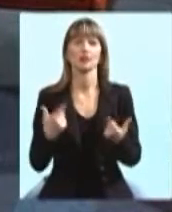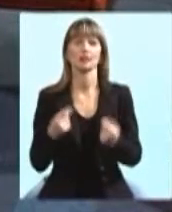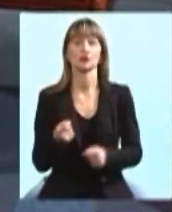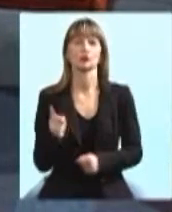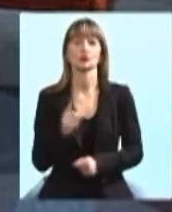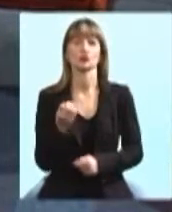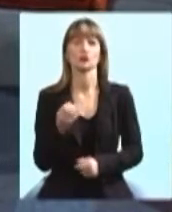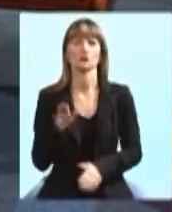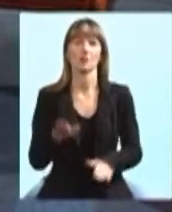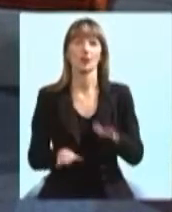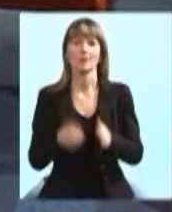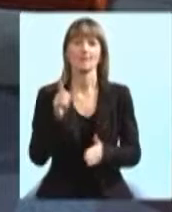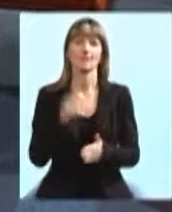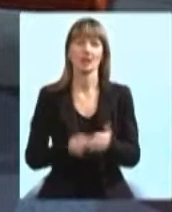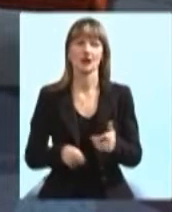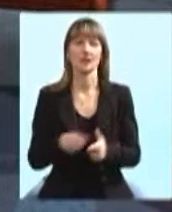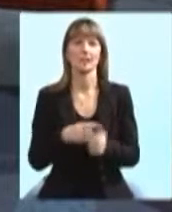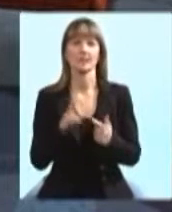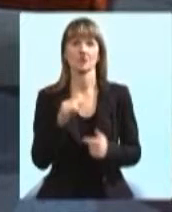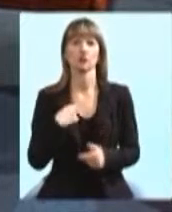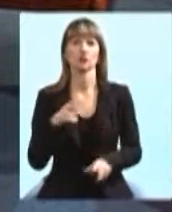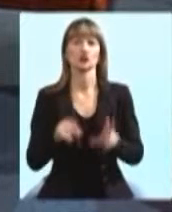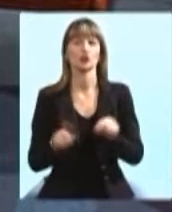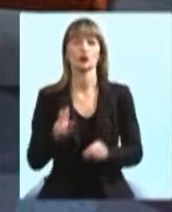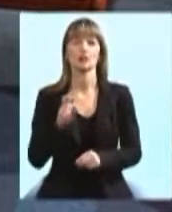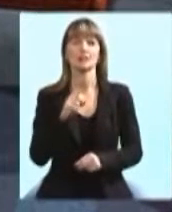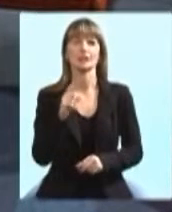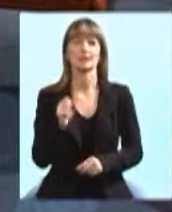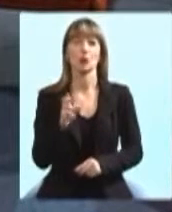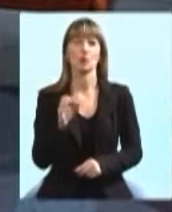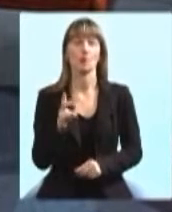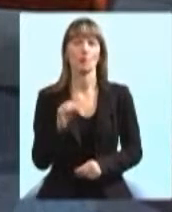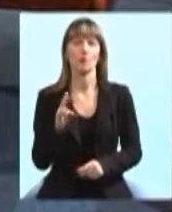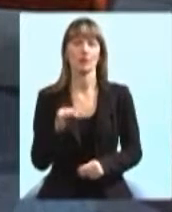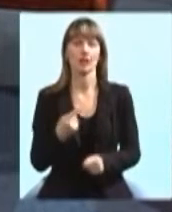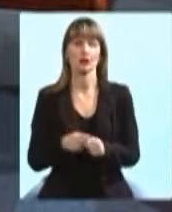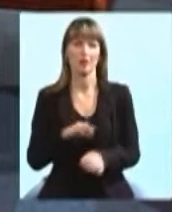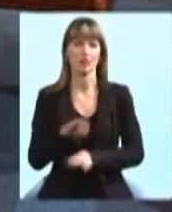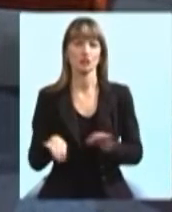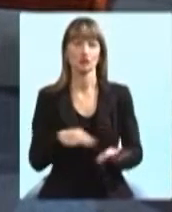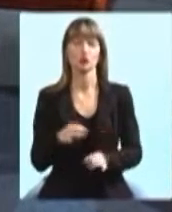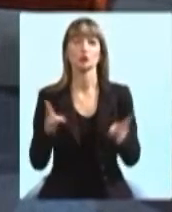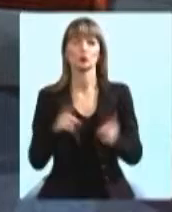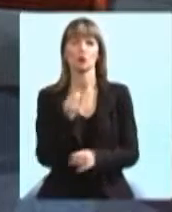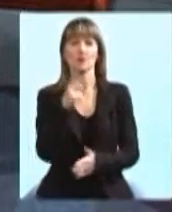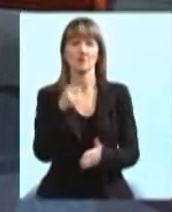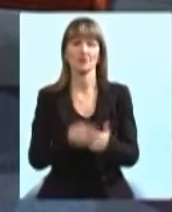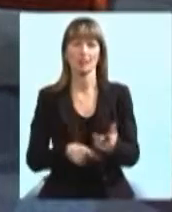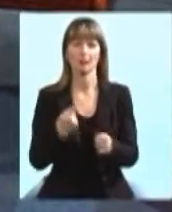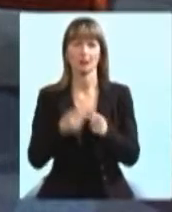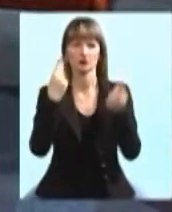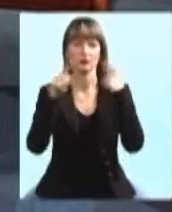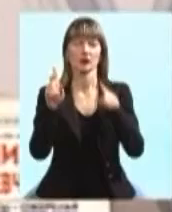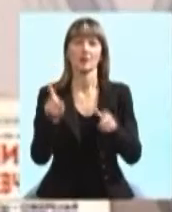щось і ще вагаюся вірити чи не вірити, але все ж таки я вважаю, що забобони – це є якимось зайвим. Як ти вважаєш, чи слід людям вірити у забобони і чому